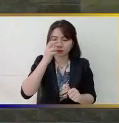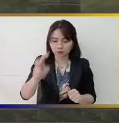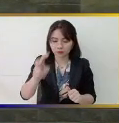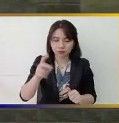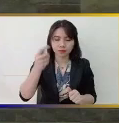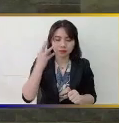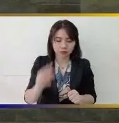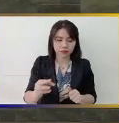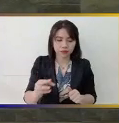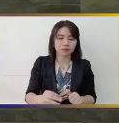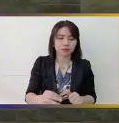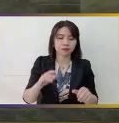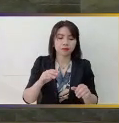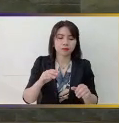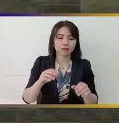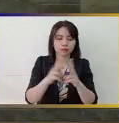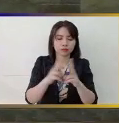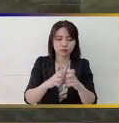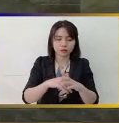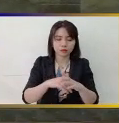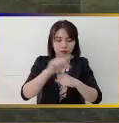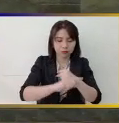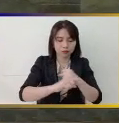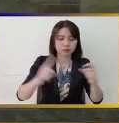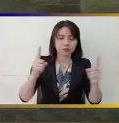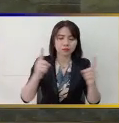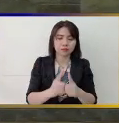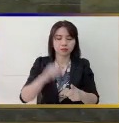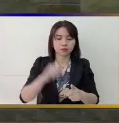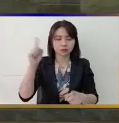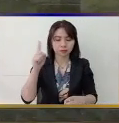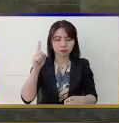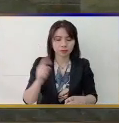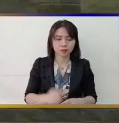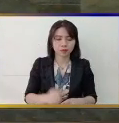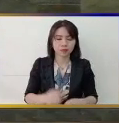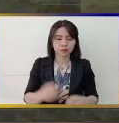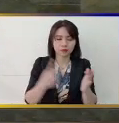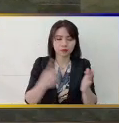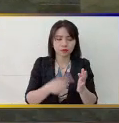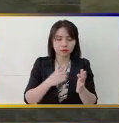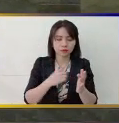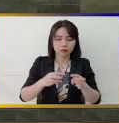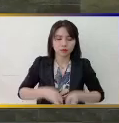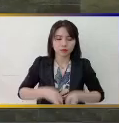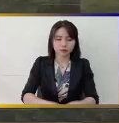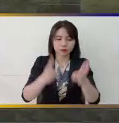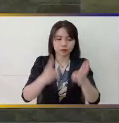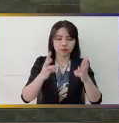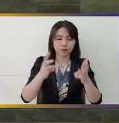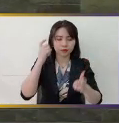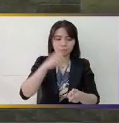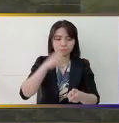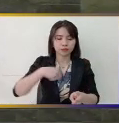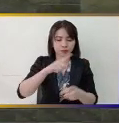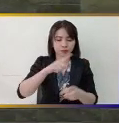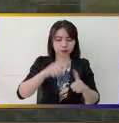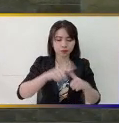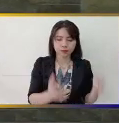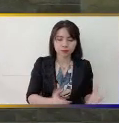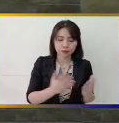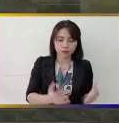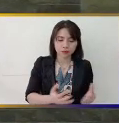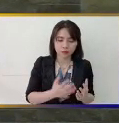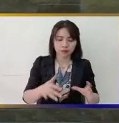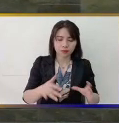po, Panginoon. So please, ito po ay paraan para mahamon po ang bawat isa sa inyong gawain